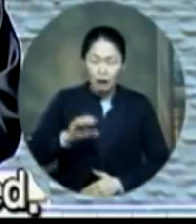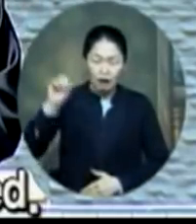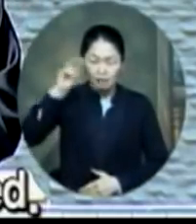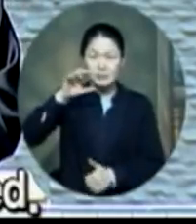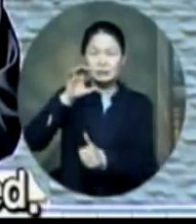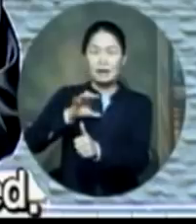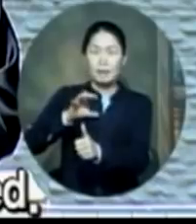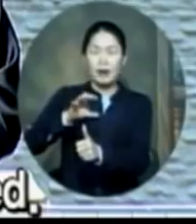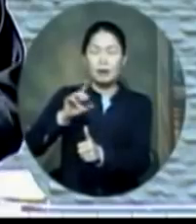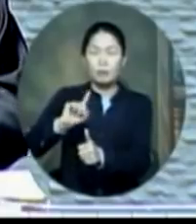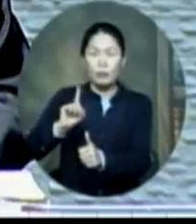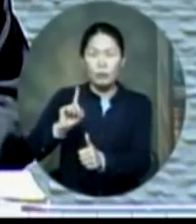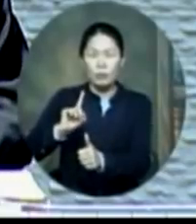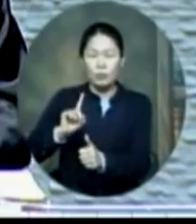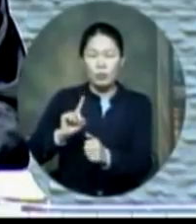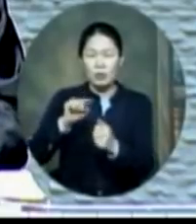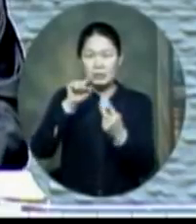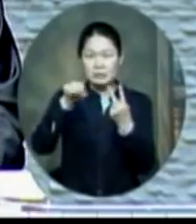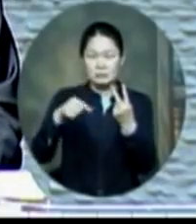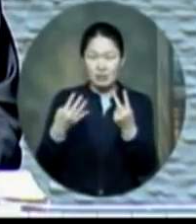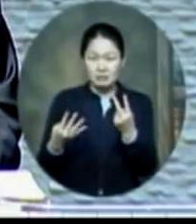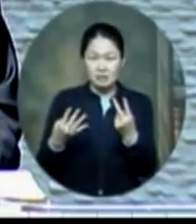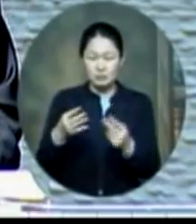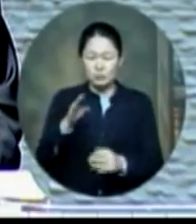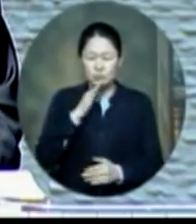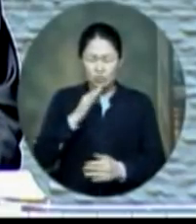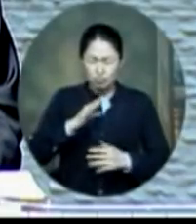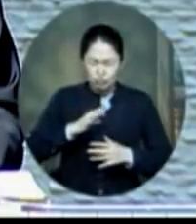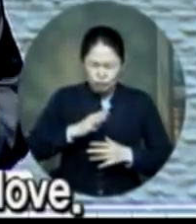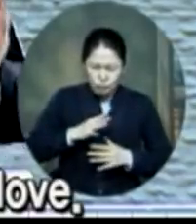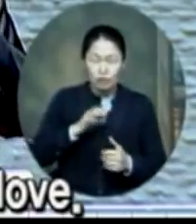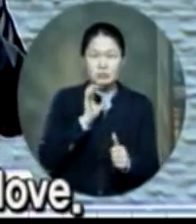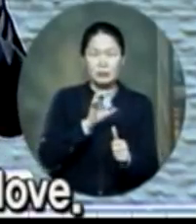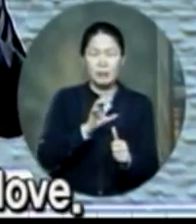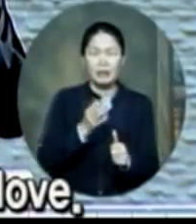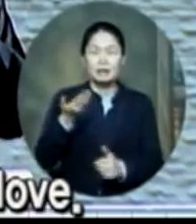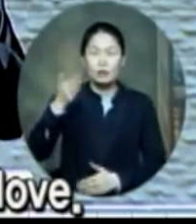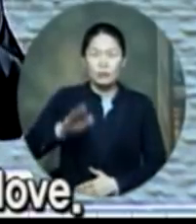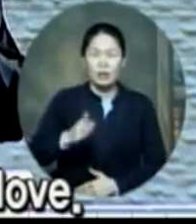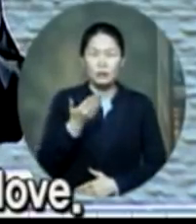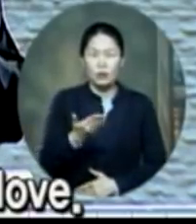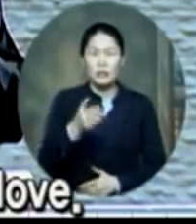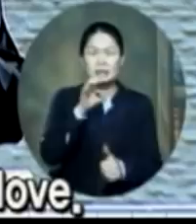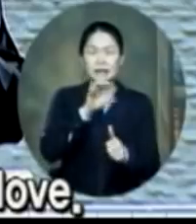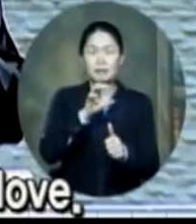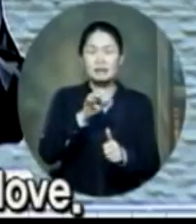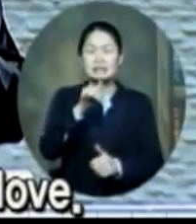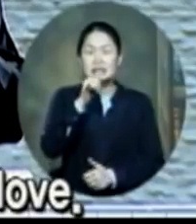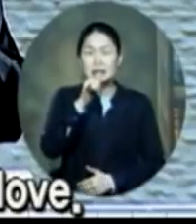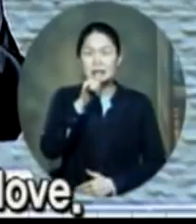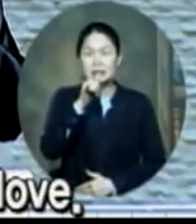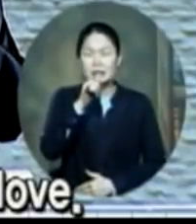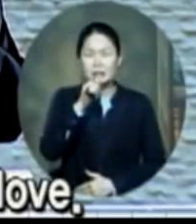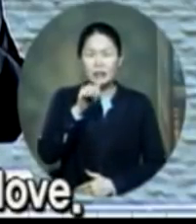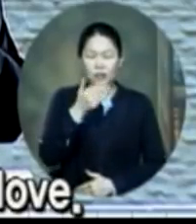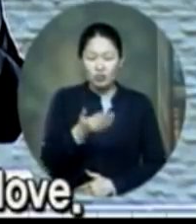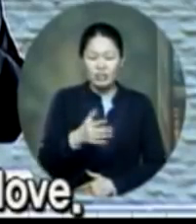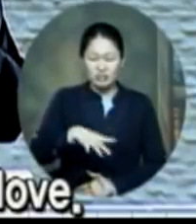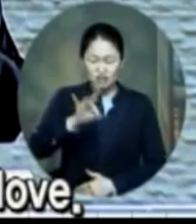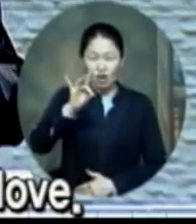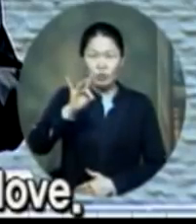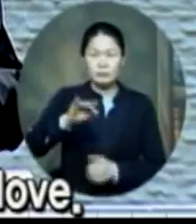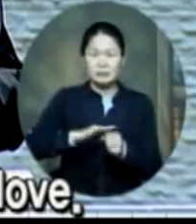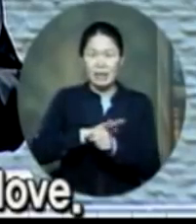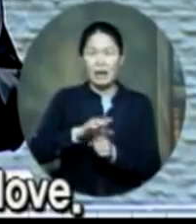책망이 옵니다. 4절에 보면 무서운 책망을 하세요. 그러나 너를 책망할 것이 있나니 너의 처음